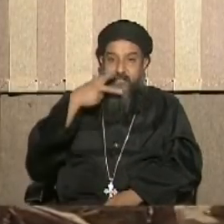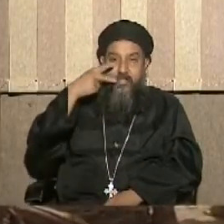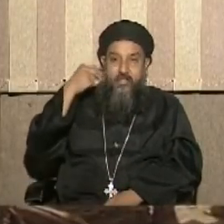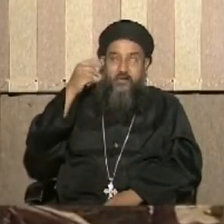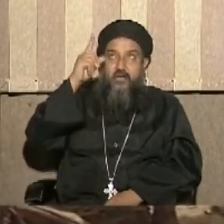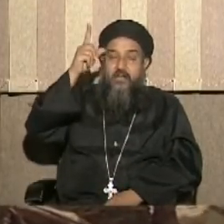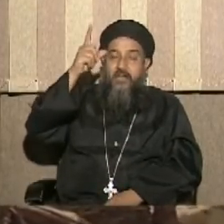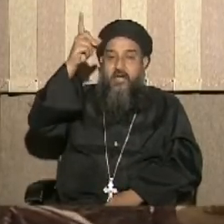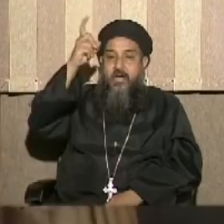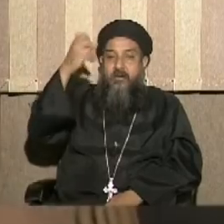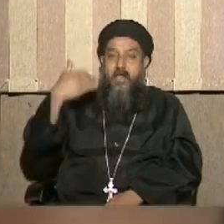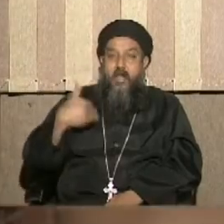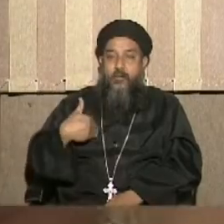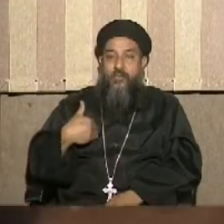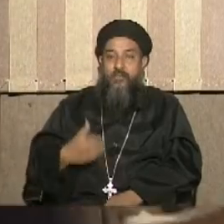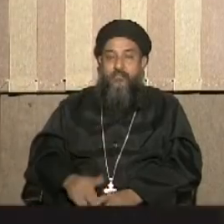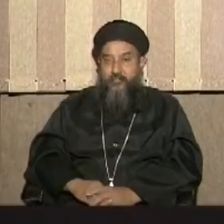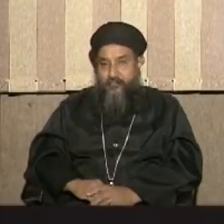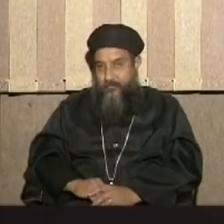رجال الله ارحمونا،